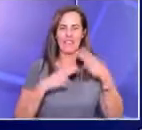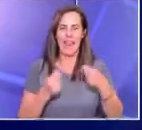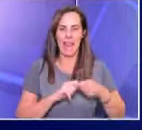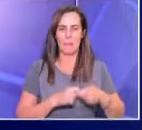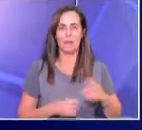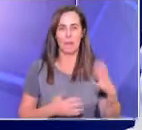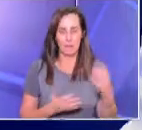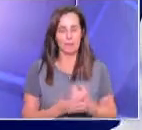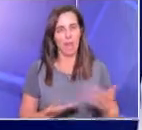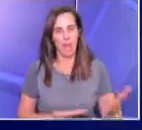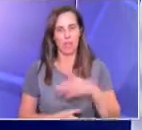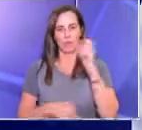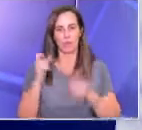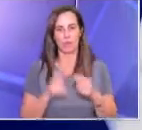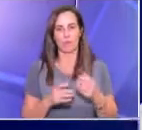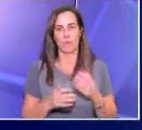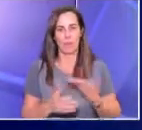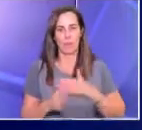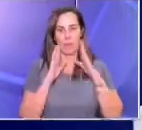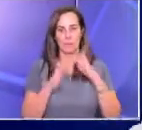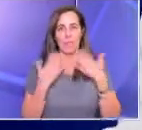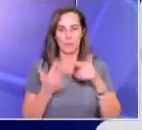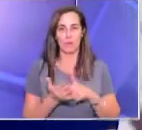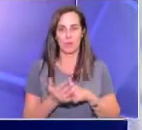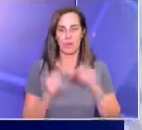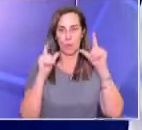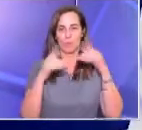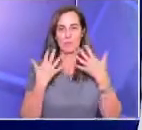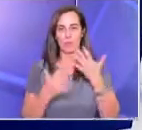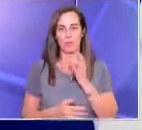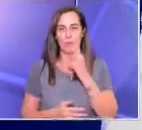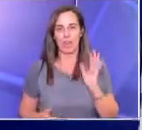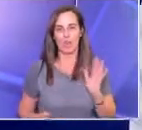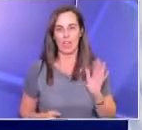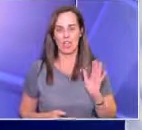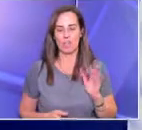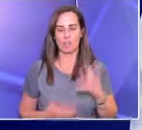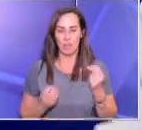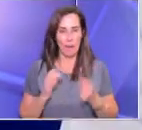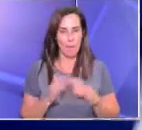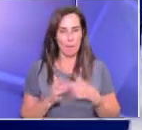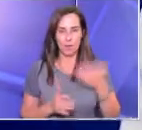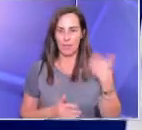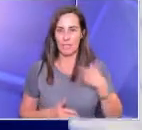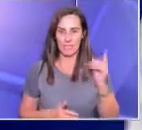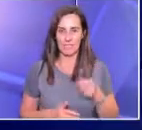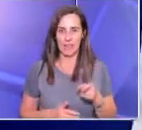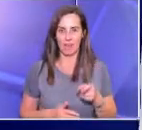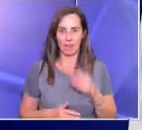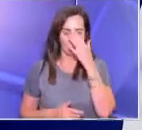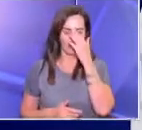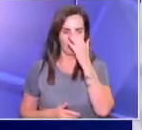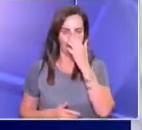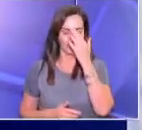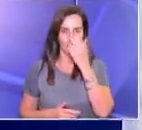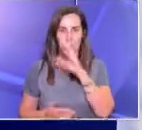אלא מצליח לאסוף את האנשים ולייצר אמון, ואני חושבת שזה הסיפור של התעוררות, וזה הסיפור של אופר ברקוביץ'. והרבה פעמים שהייתי צריכה במהלך הדרך...